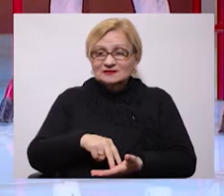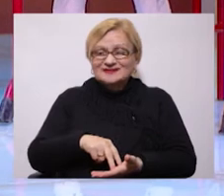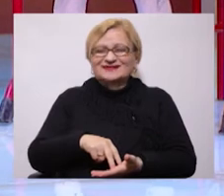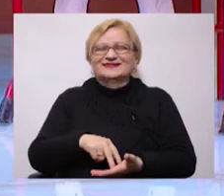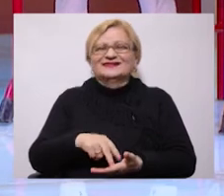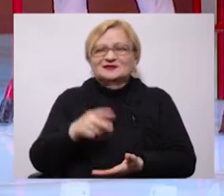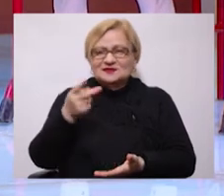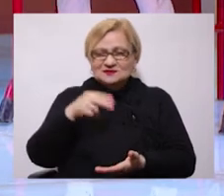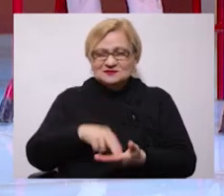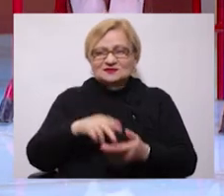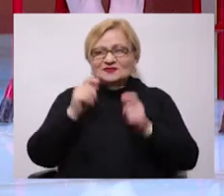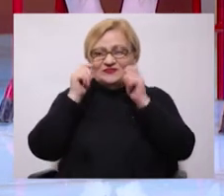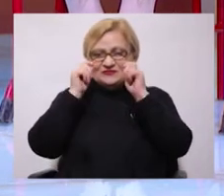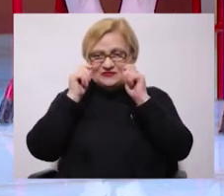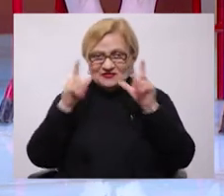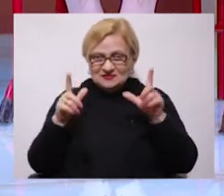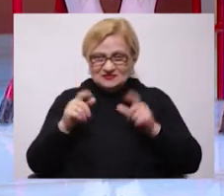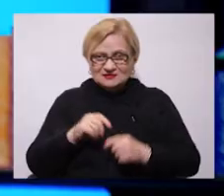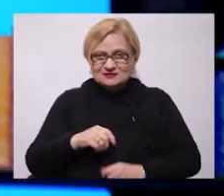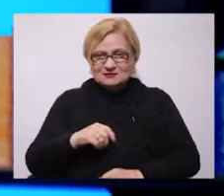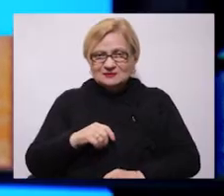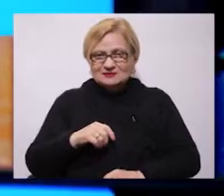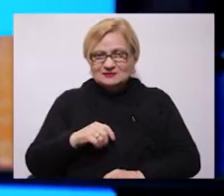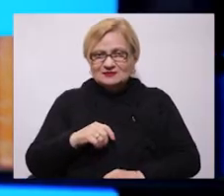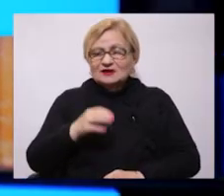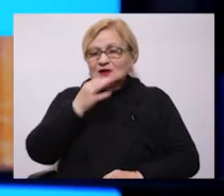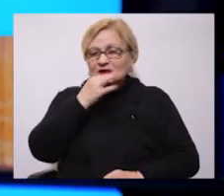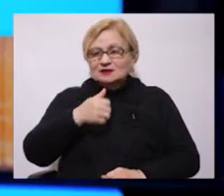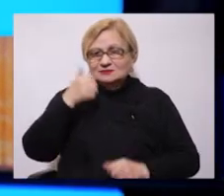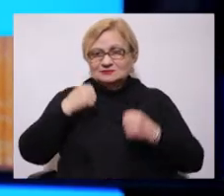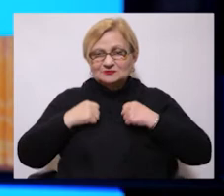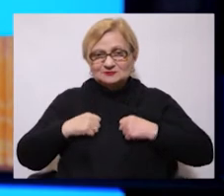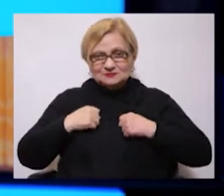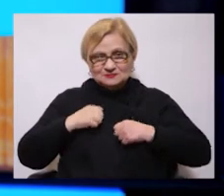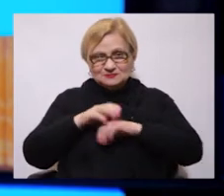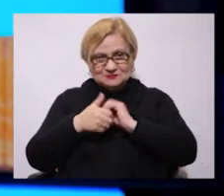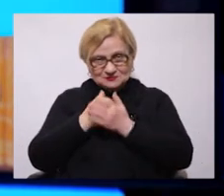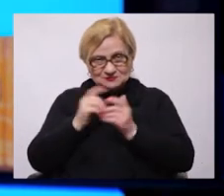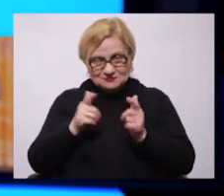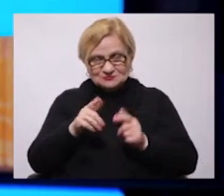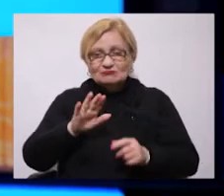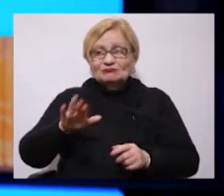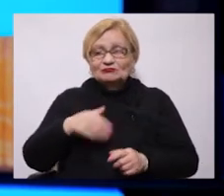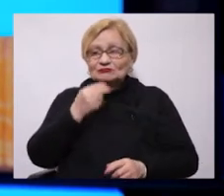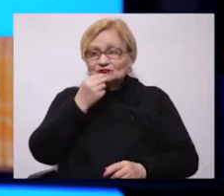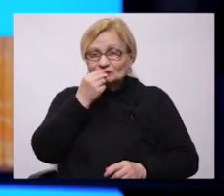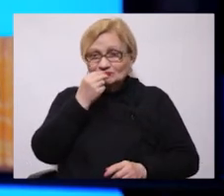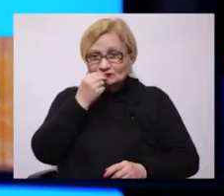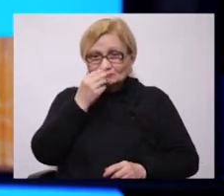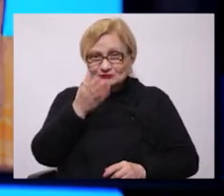ვჭამთ. ვიღვიძებთ. ჯერ აბაზანაში წესრიგდებით, შემდეგ